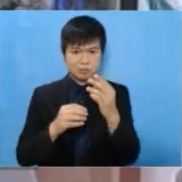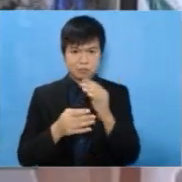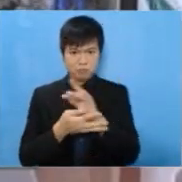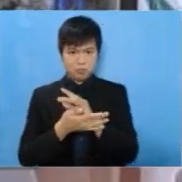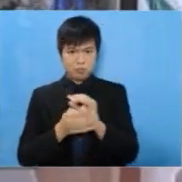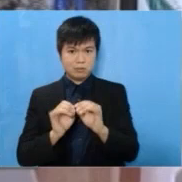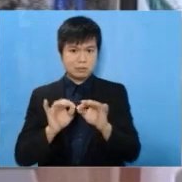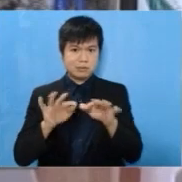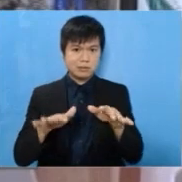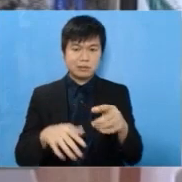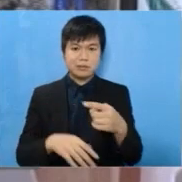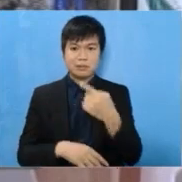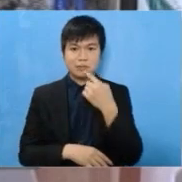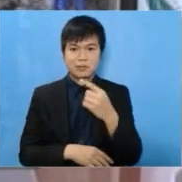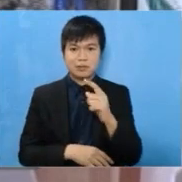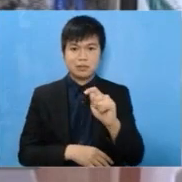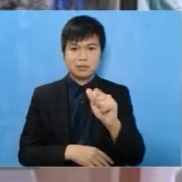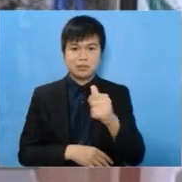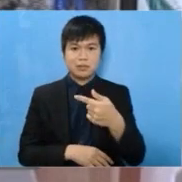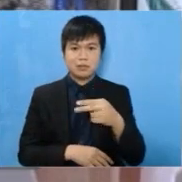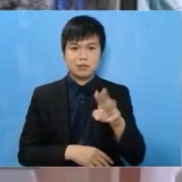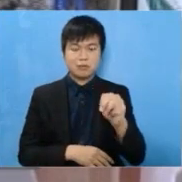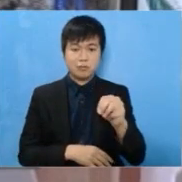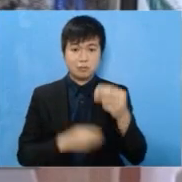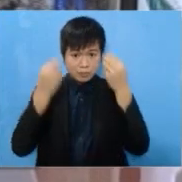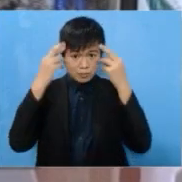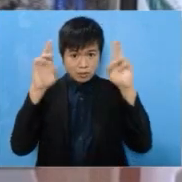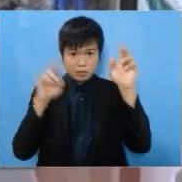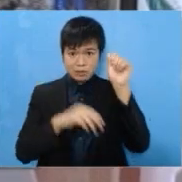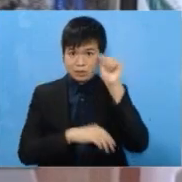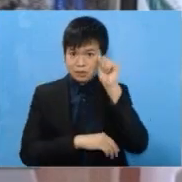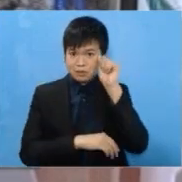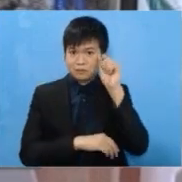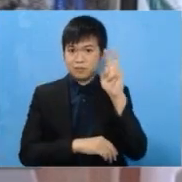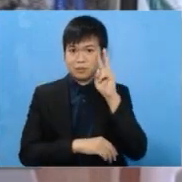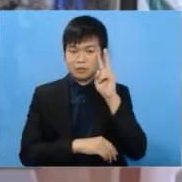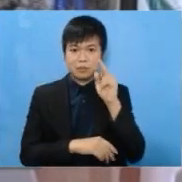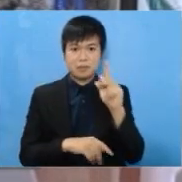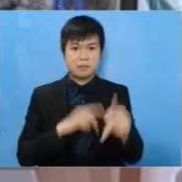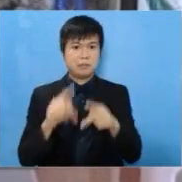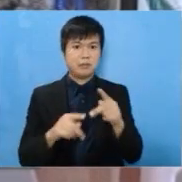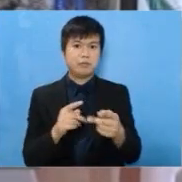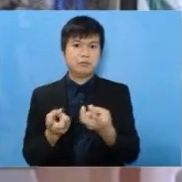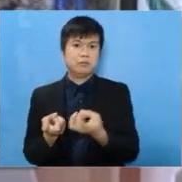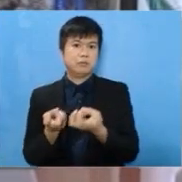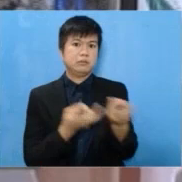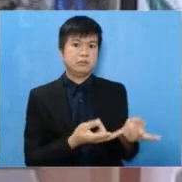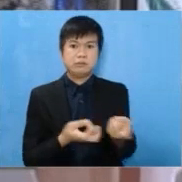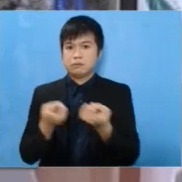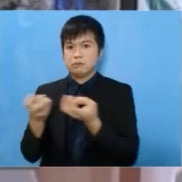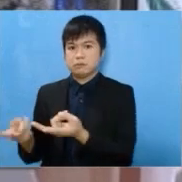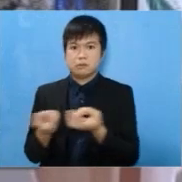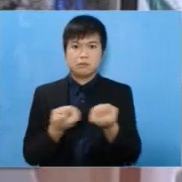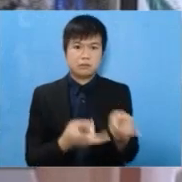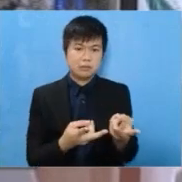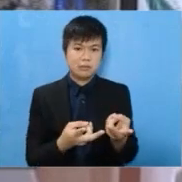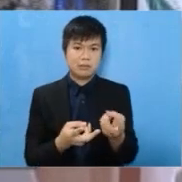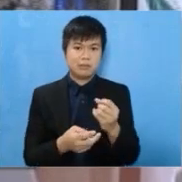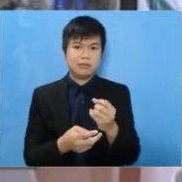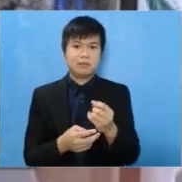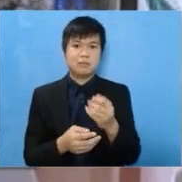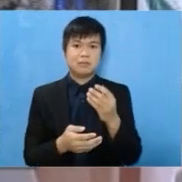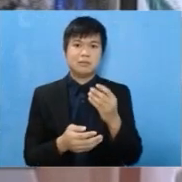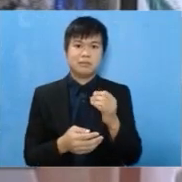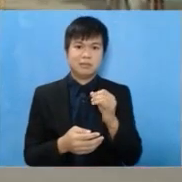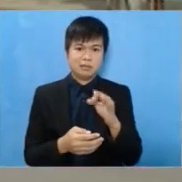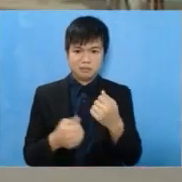City Mayor Alan Relyon, ang mga tao ang carrier ng virus, kaya mapipigilan ang pagkalat nito kung susunod ang lahat sa safety protocols.